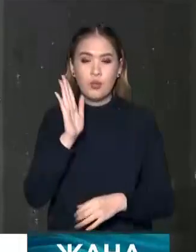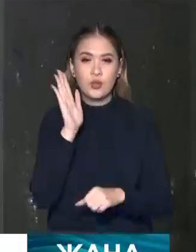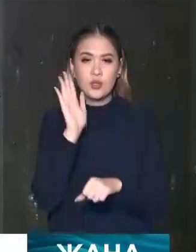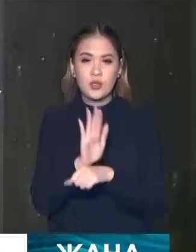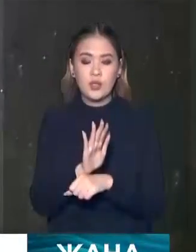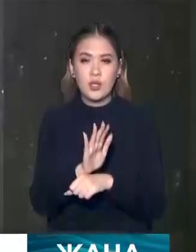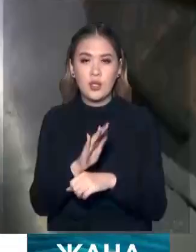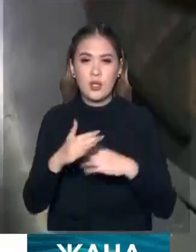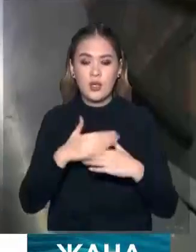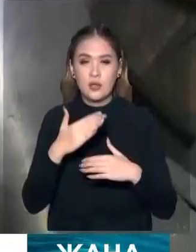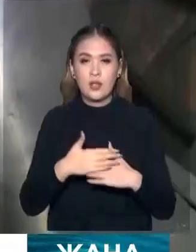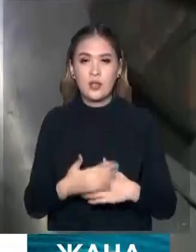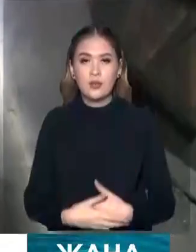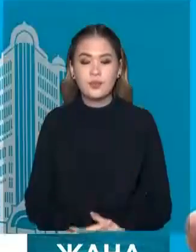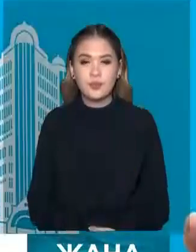отыр.